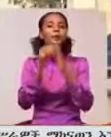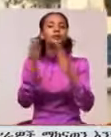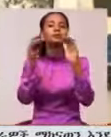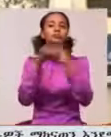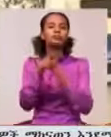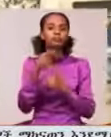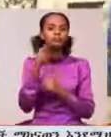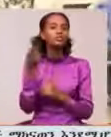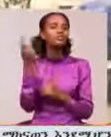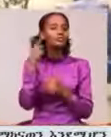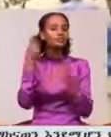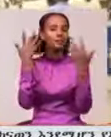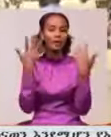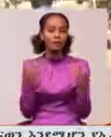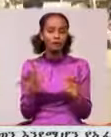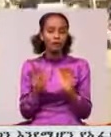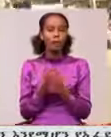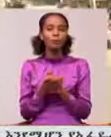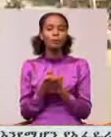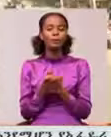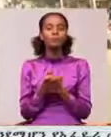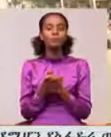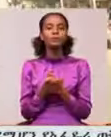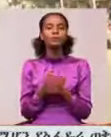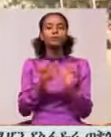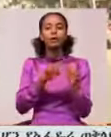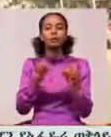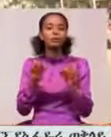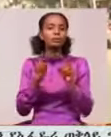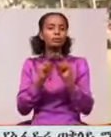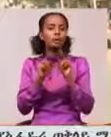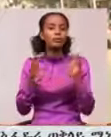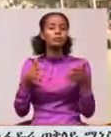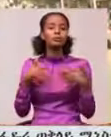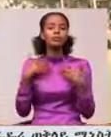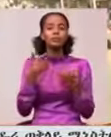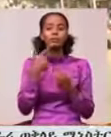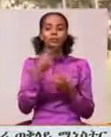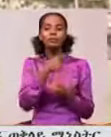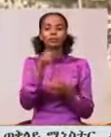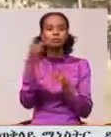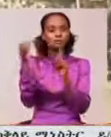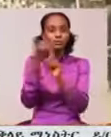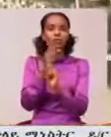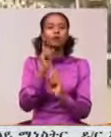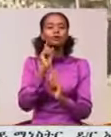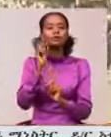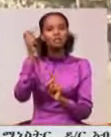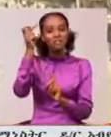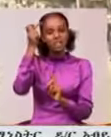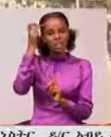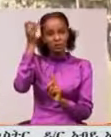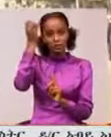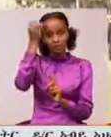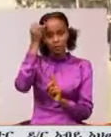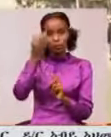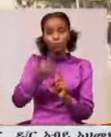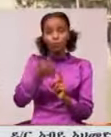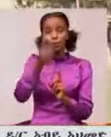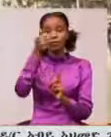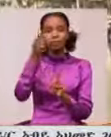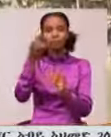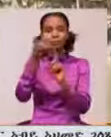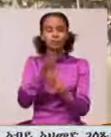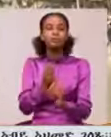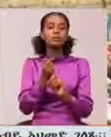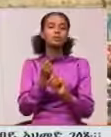ሲባል ሰምቻለሁ። ደግሞ በጣም ደስ የሚለኝ እነሱን ሲይዛቸው ነው። ደብረ ጽዮንን ዋናዎችን ሲይዛቸው